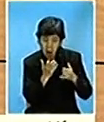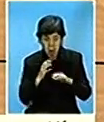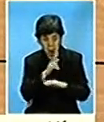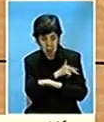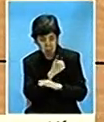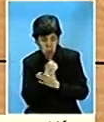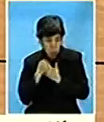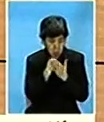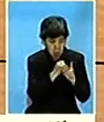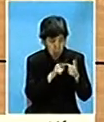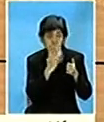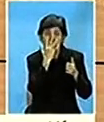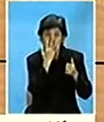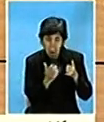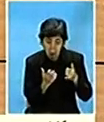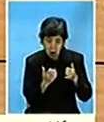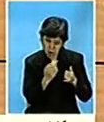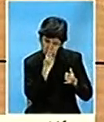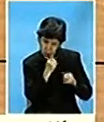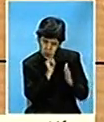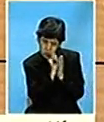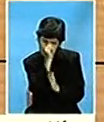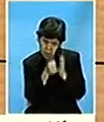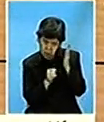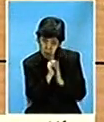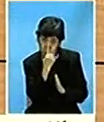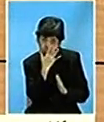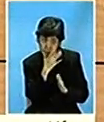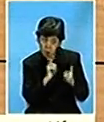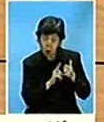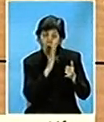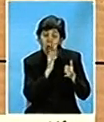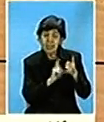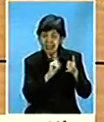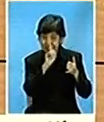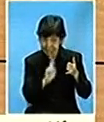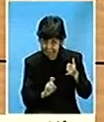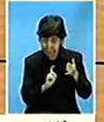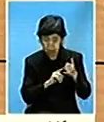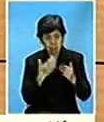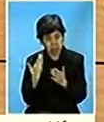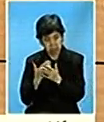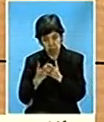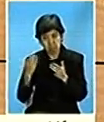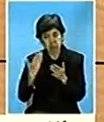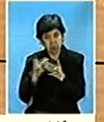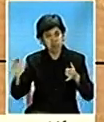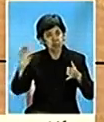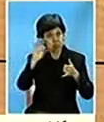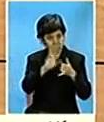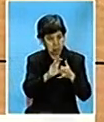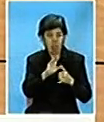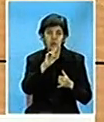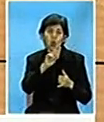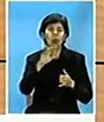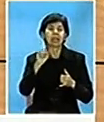สาธารณสุขโดยไม่ต้องพิสูจน์ถูกผิดถ้าถึงแก่ชีวิตปัจจุบันจะได้เงินช่วยเหลือเบื้องต้น 200,000